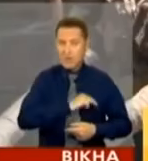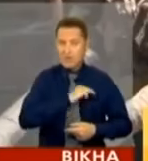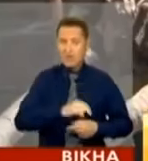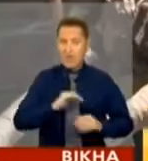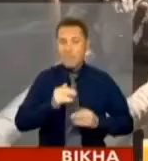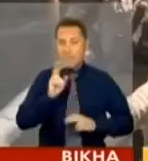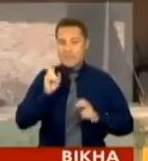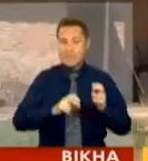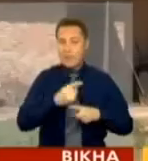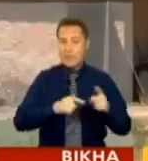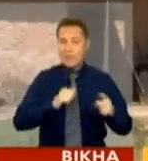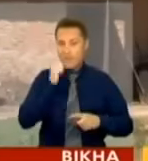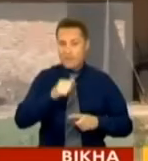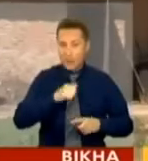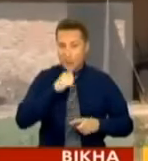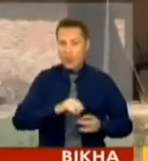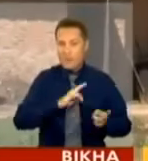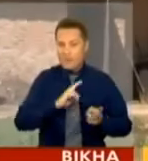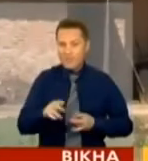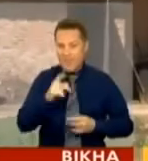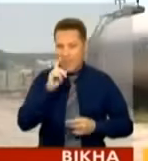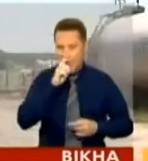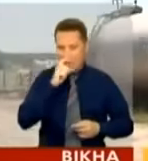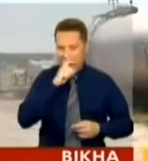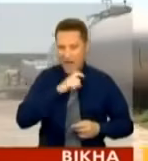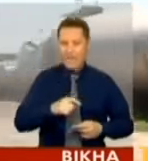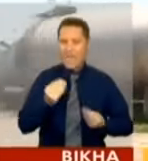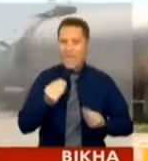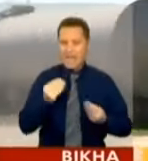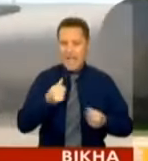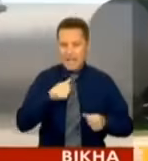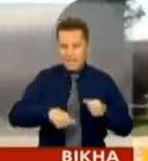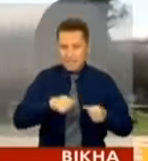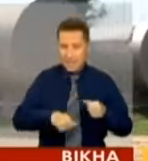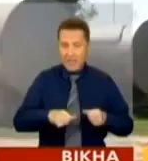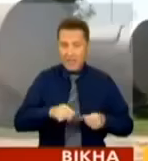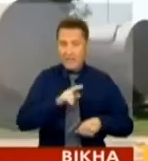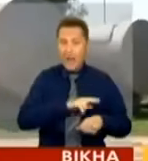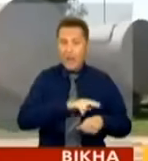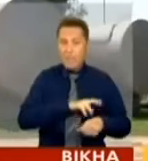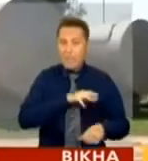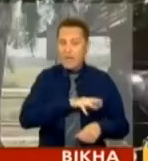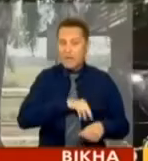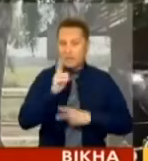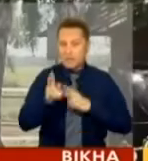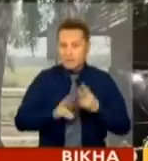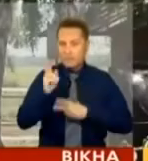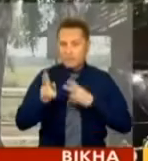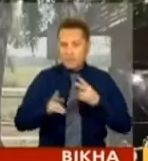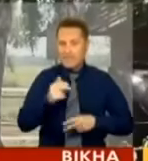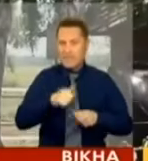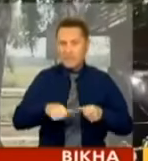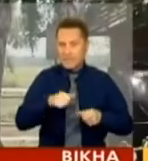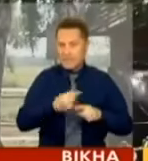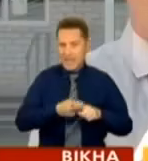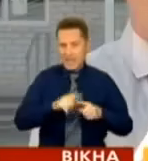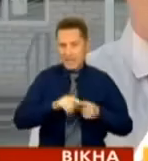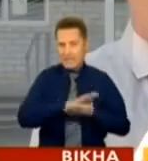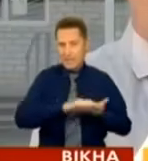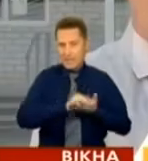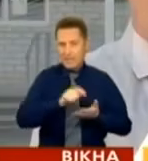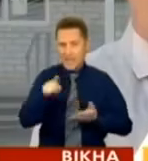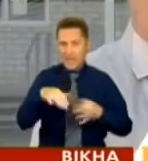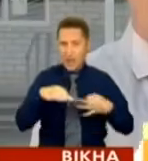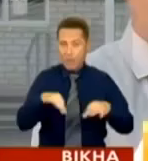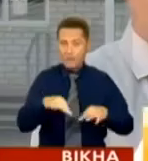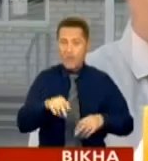щонайменше півроку. Підвела нафтовиків погана якість палива. В міліцію люди завалили скаргами на бензин, який занапащає їхні автівки. В